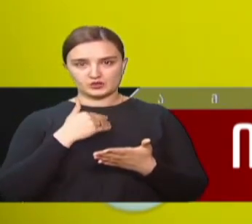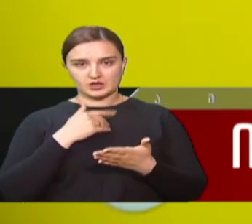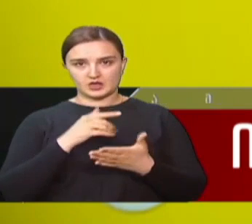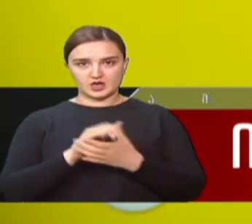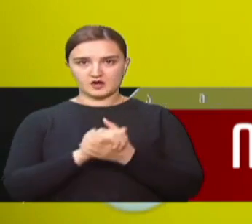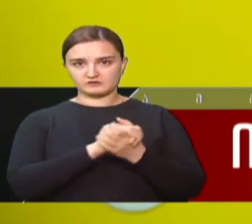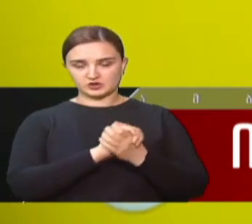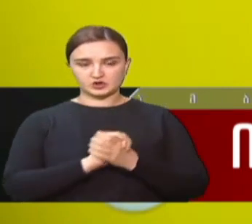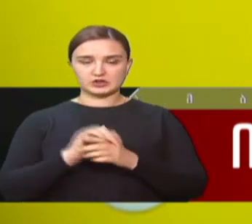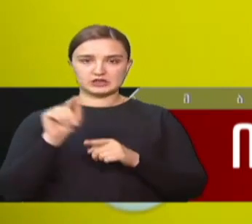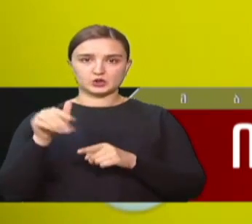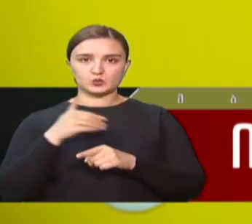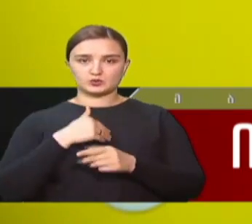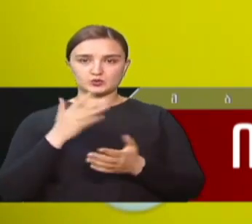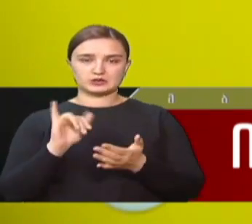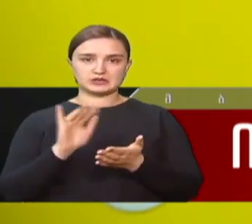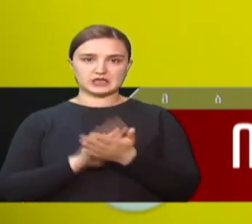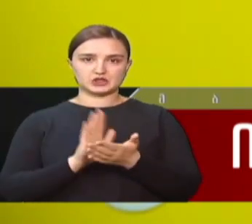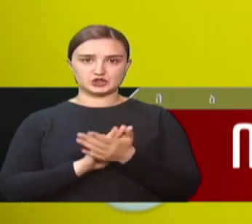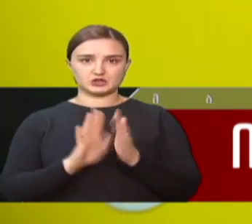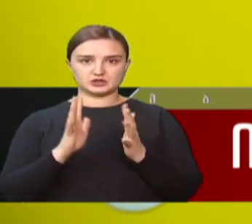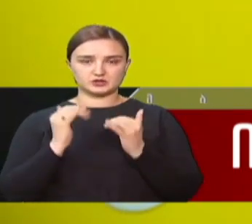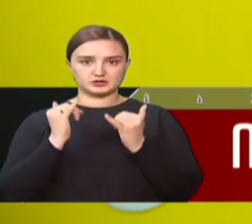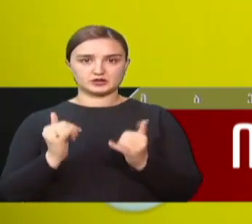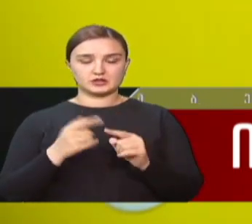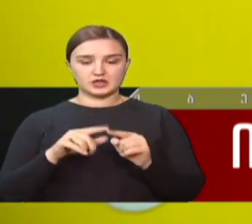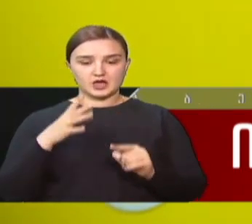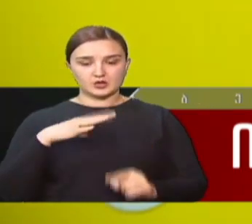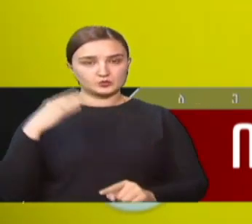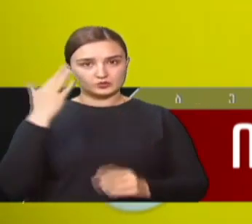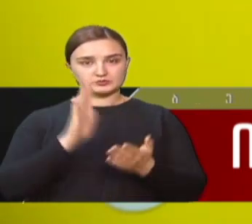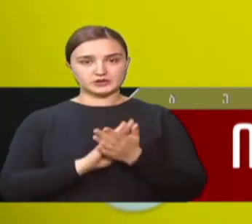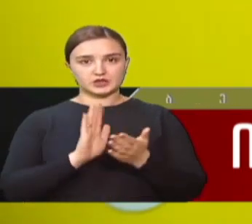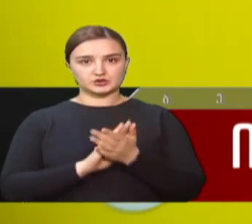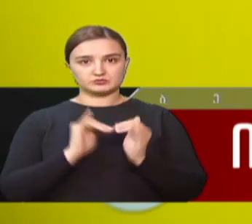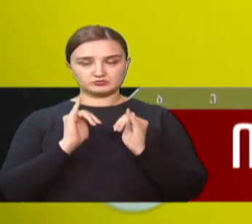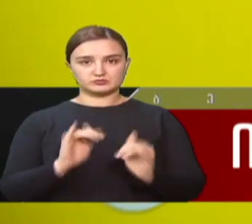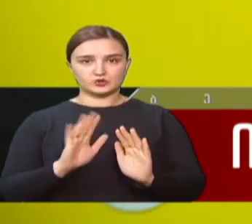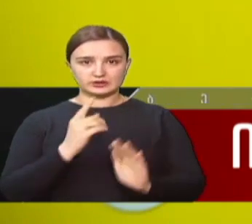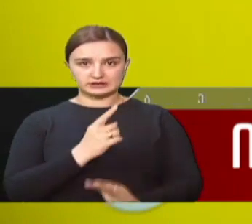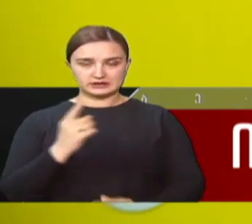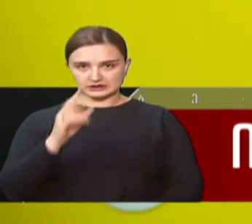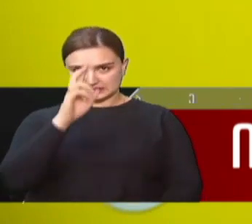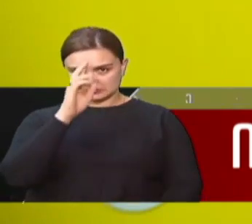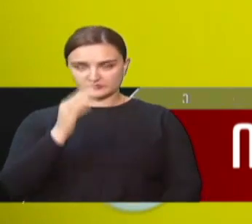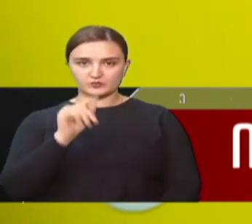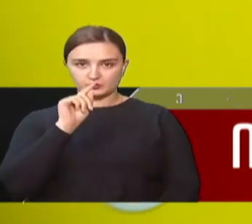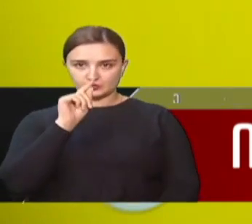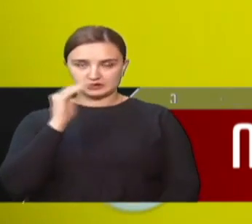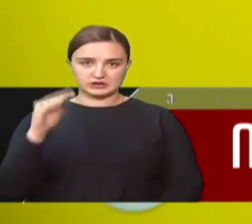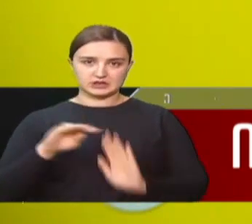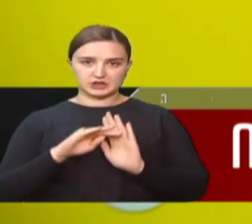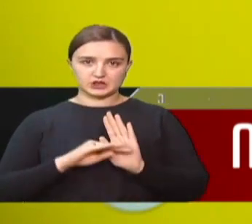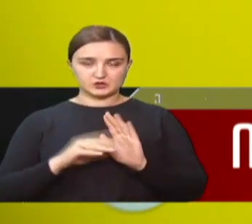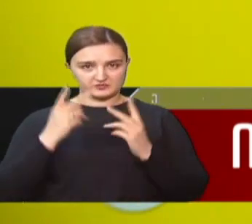თუ უნდა იქ სადაც დღეს მათ ტაშს უკრავენ, იმიტომ რომ ტაშს ქართულოსნებას დღეს უკრავს ერთადერთი ხელისუფლება, ეს არის ვლადიმერ პუტინის